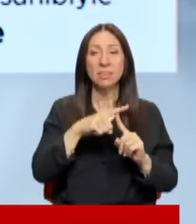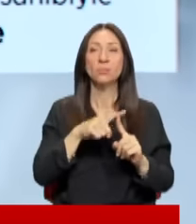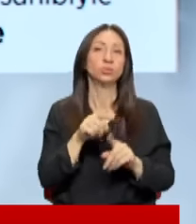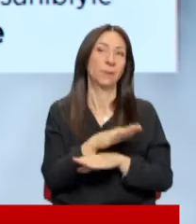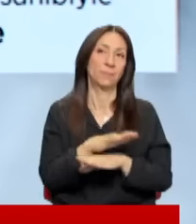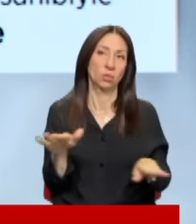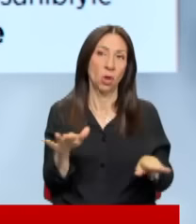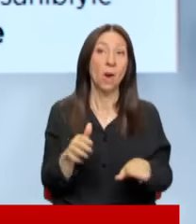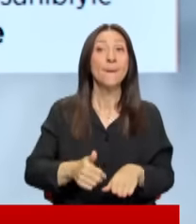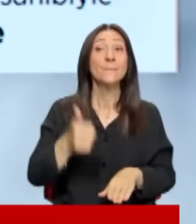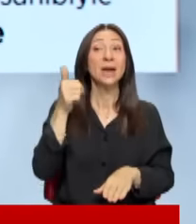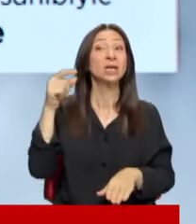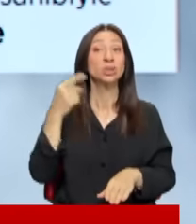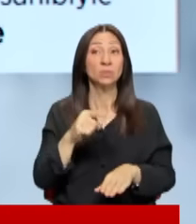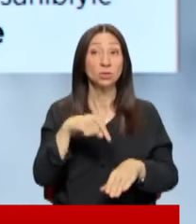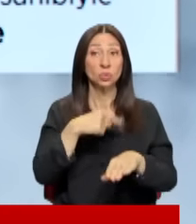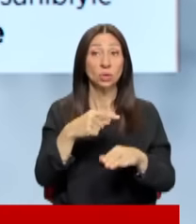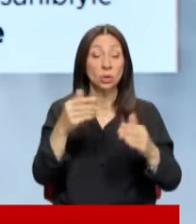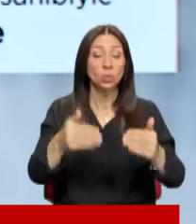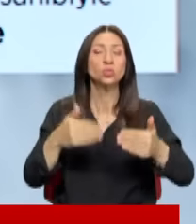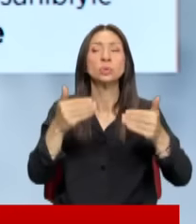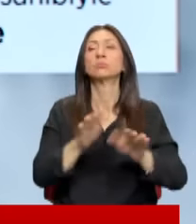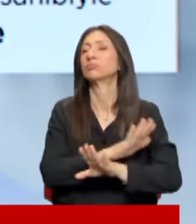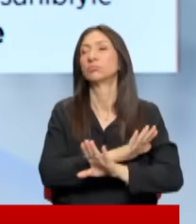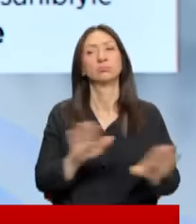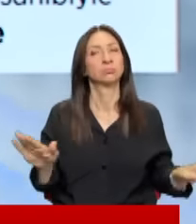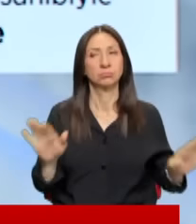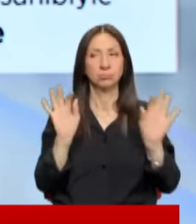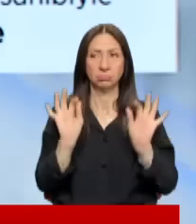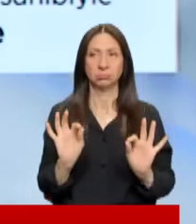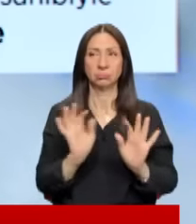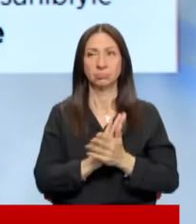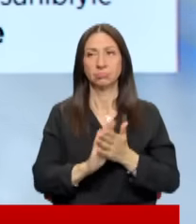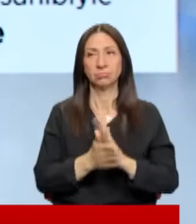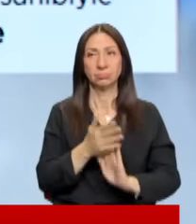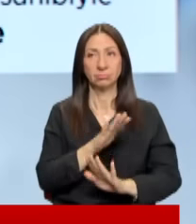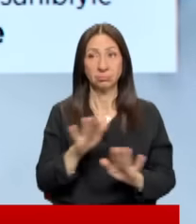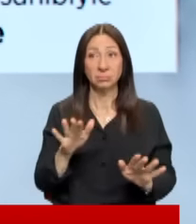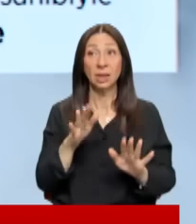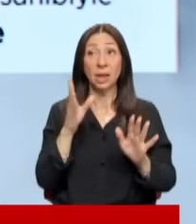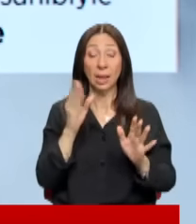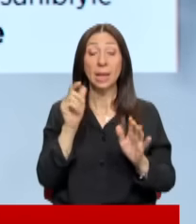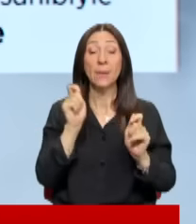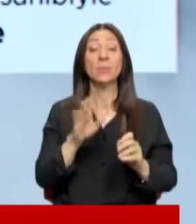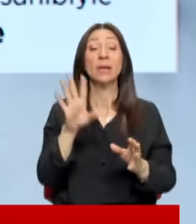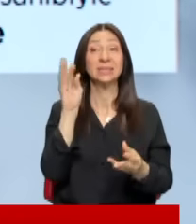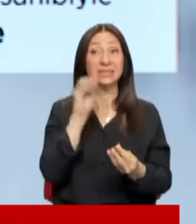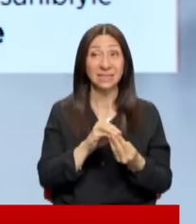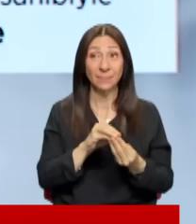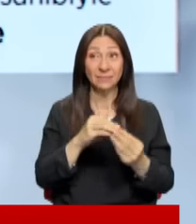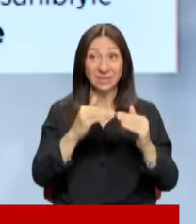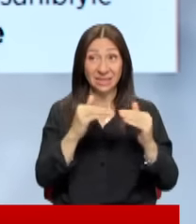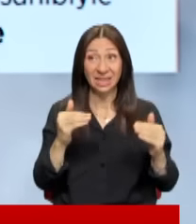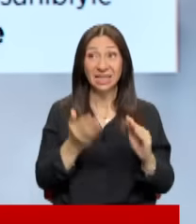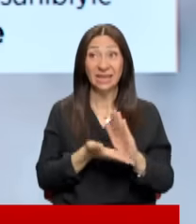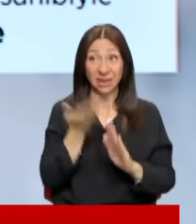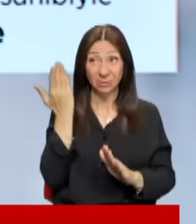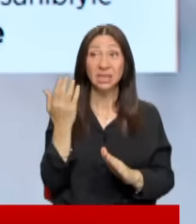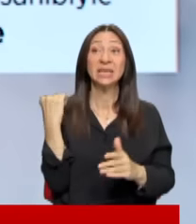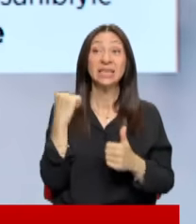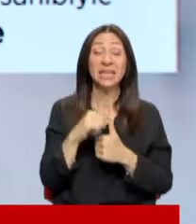1 Temmuz'da bitiyor. Bakan Şimşek sürenin uzatılmayacağını açıklamıştı. Fiiliyatta uygulanmayan zam sınırlamasının